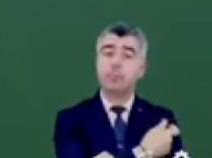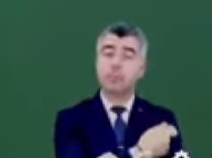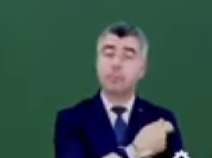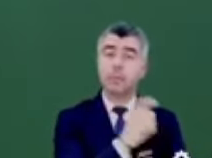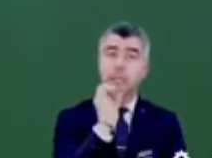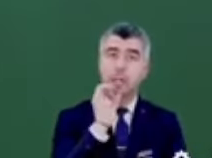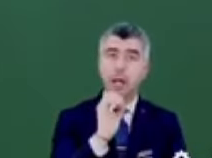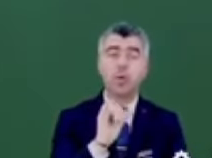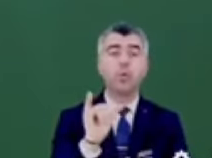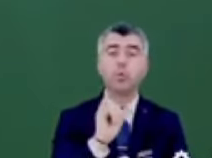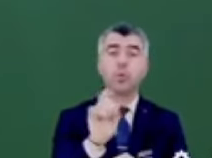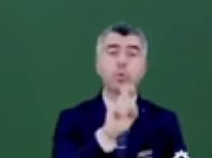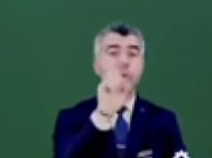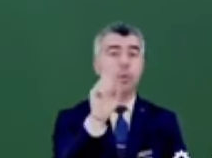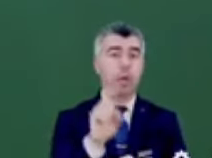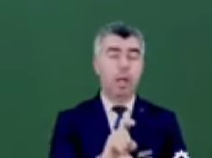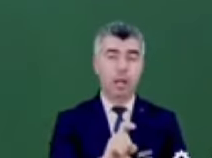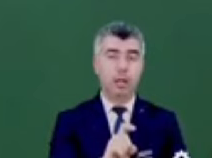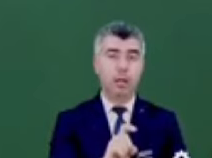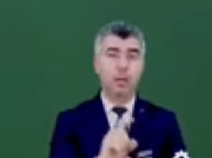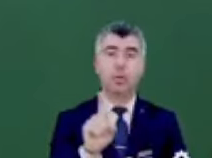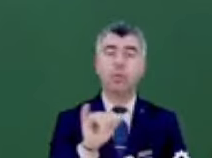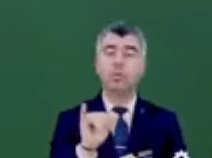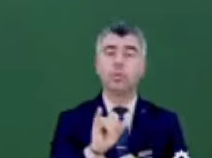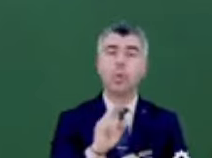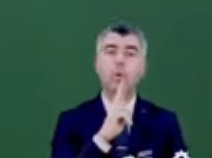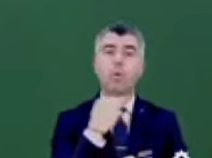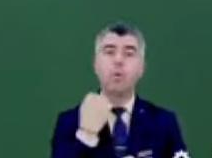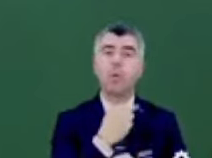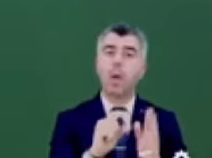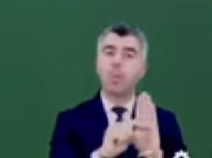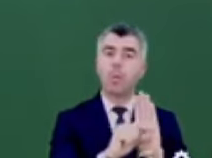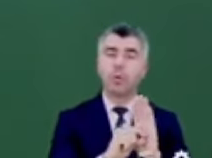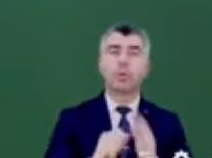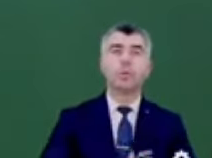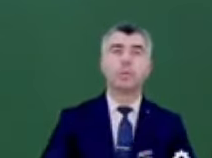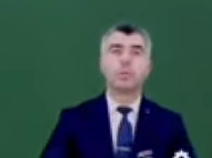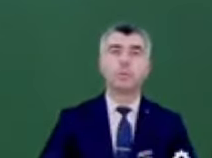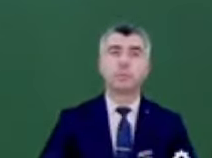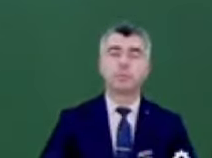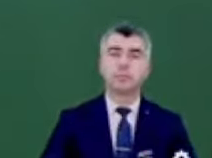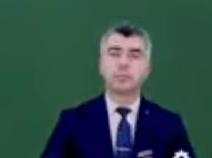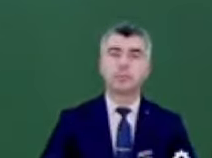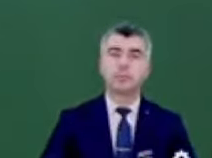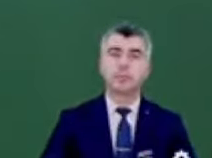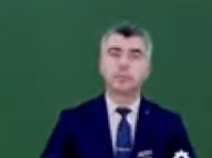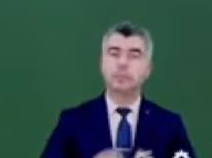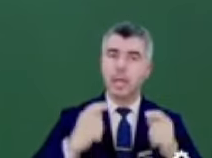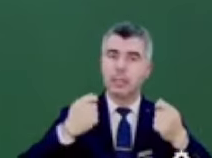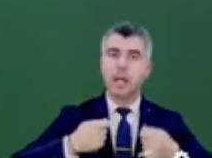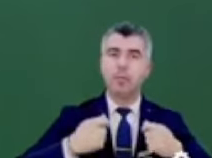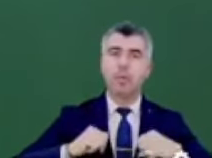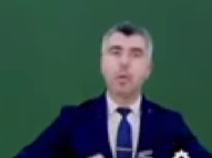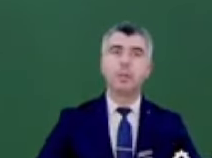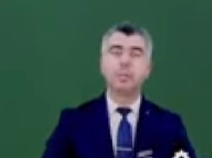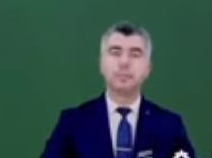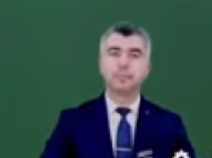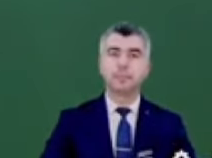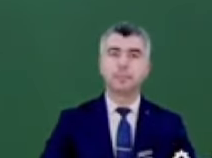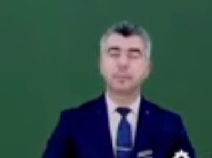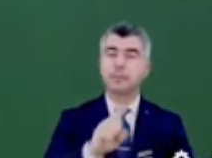شنو هو السؤال شنو هو التعليق ديال الحكومه حول هذا الموضوع السلام عليكم سيد الوزير سؤالي